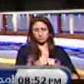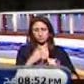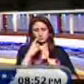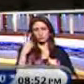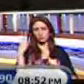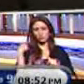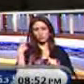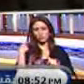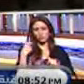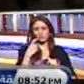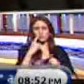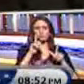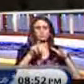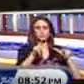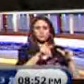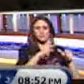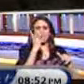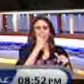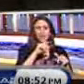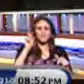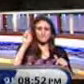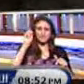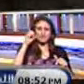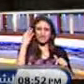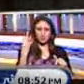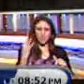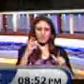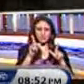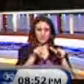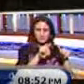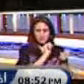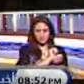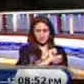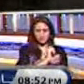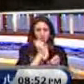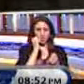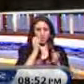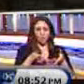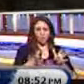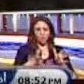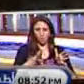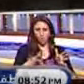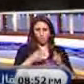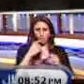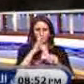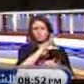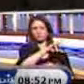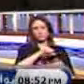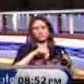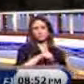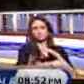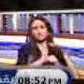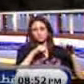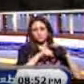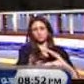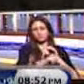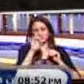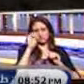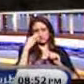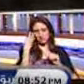الأمن قامت بإلقاء القبض على 39 من أعضاء شباب الأطرس، وتم احتجازهم في